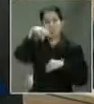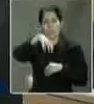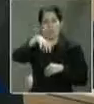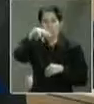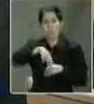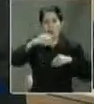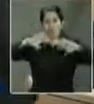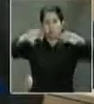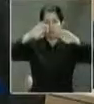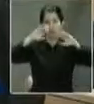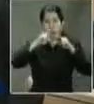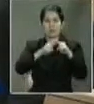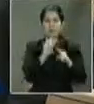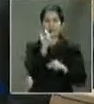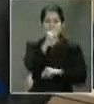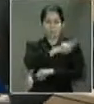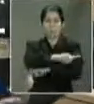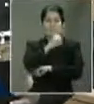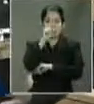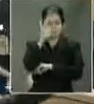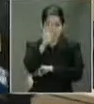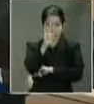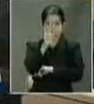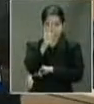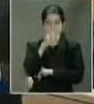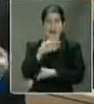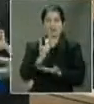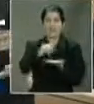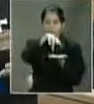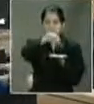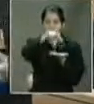เมื่อวันที่7ตุลาที่ผมเรียงลำดับเนี่ยถ้าไม่ยอมรับซึ่งกัน